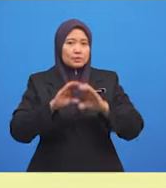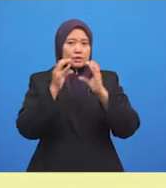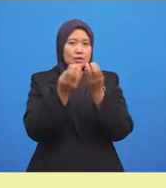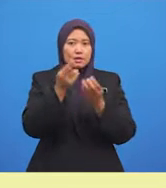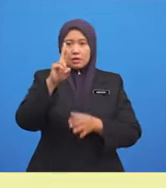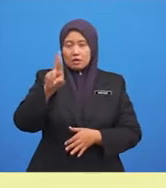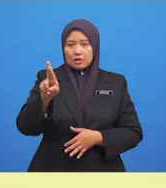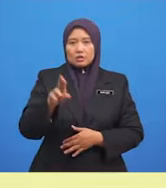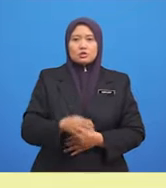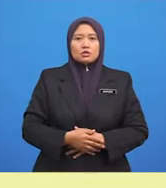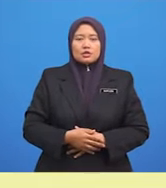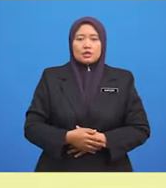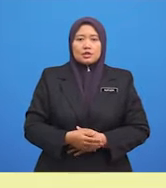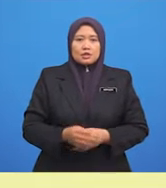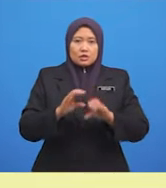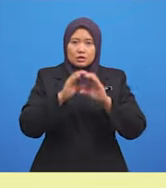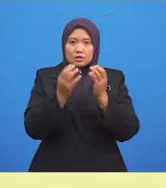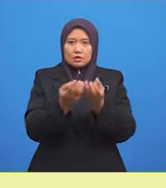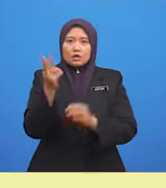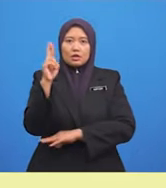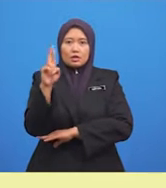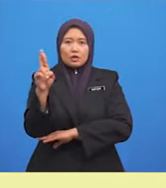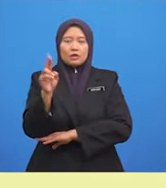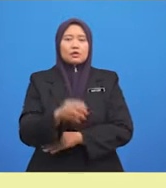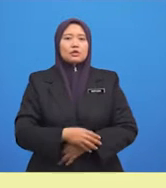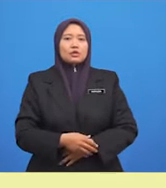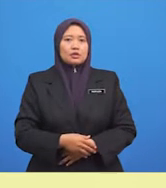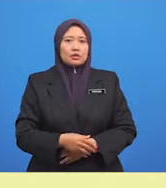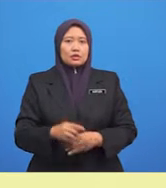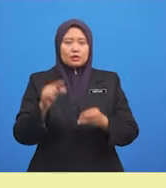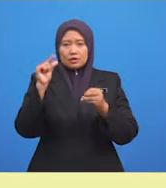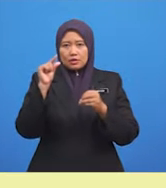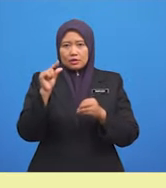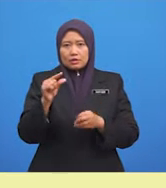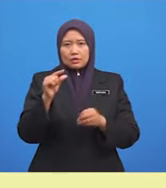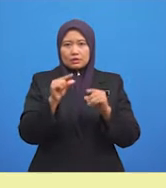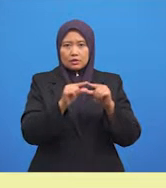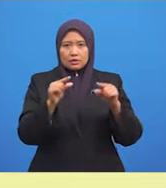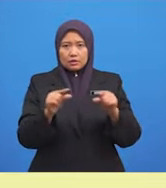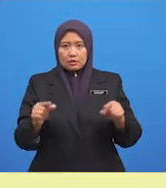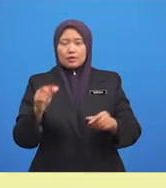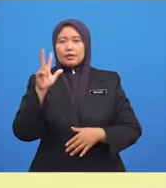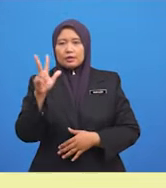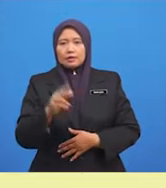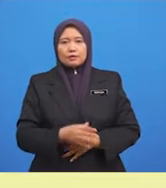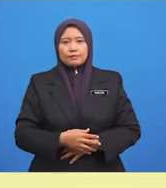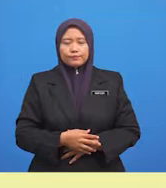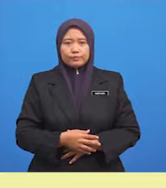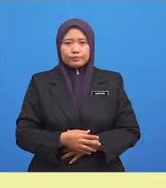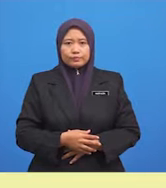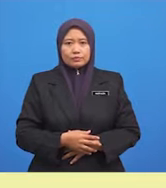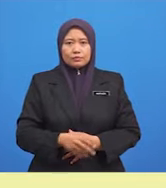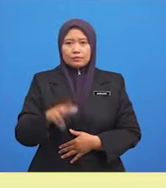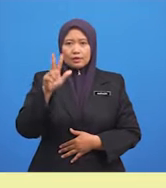R. Set R ialah gandaan 3. Maka set R ialah